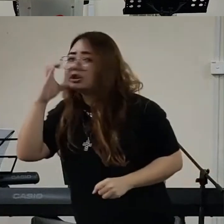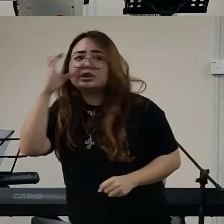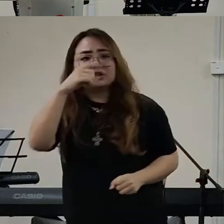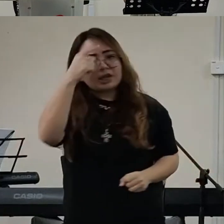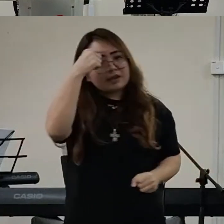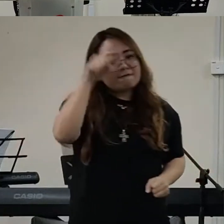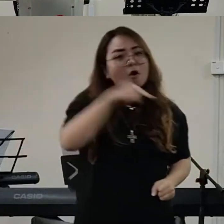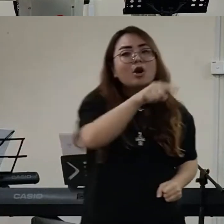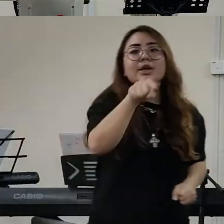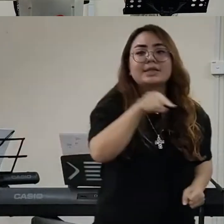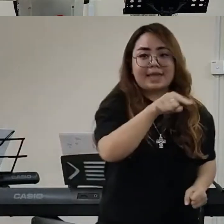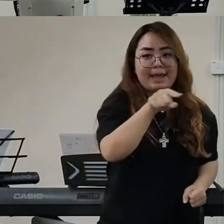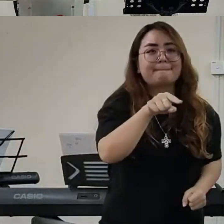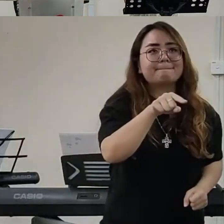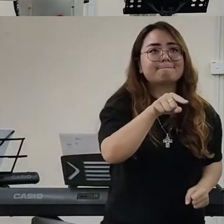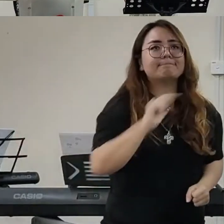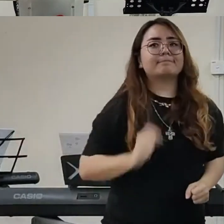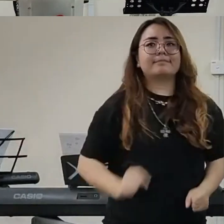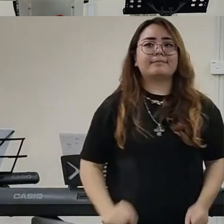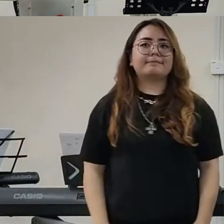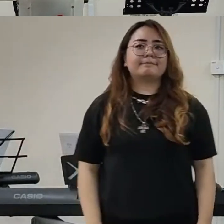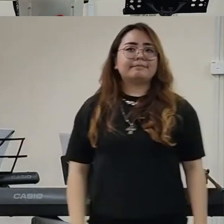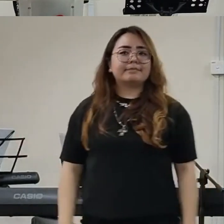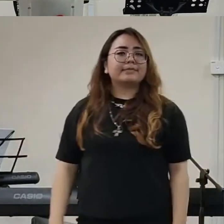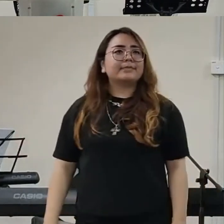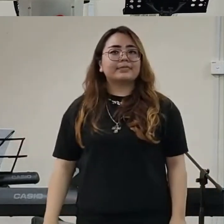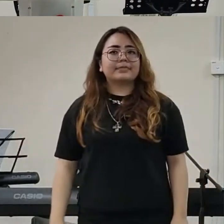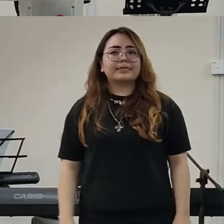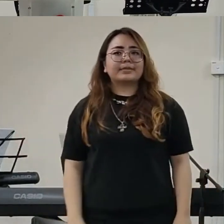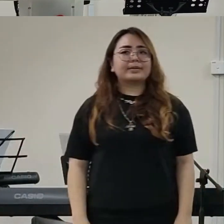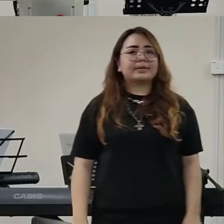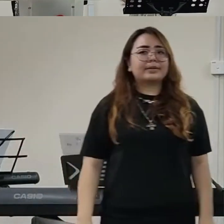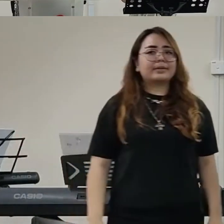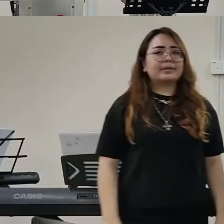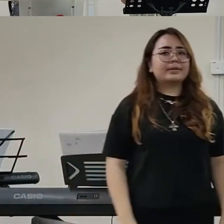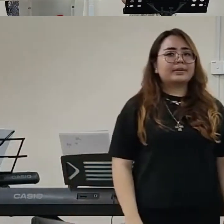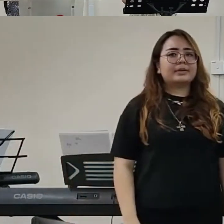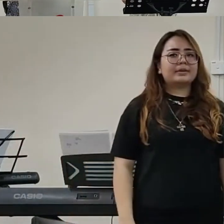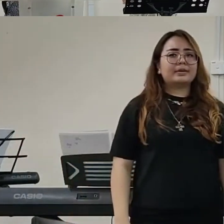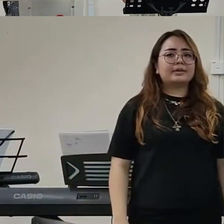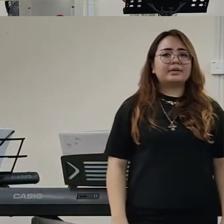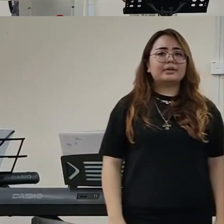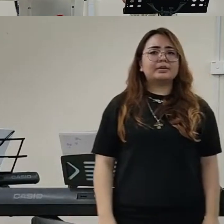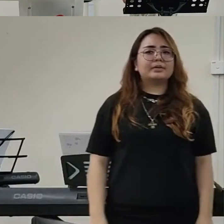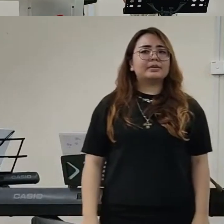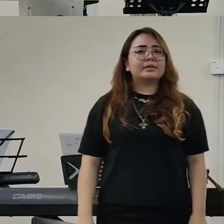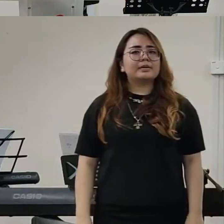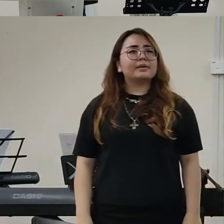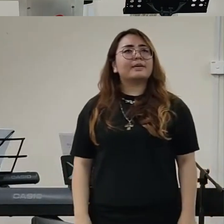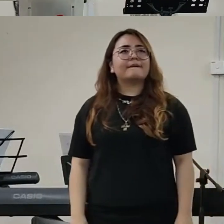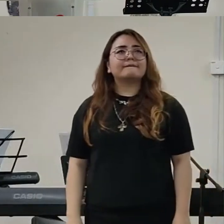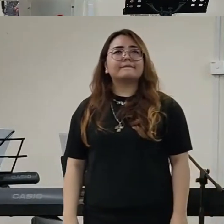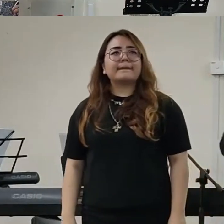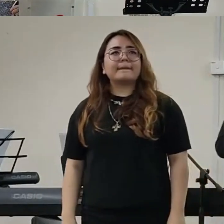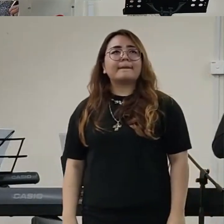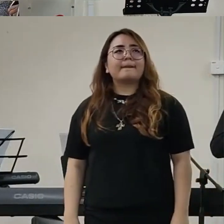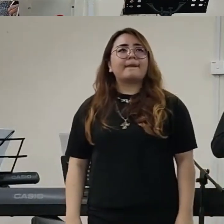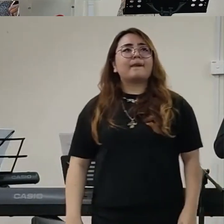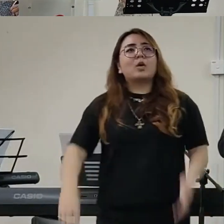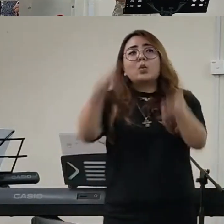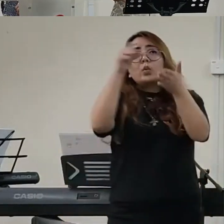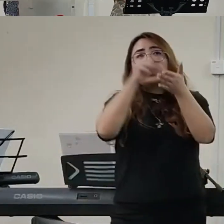和各高岗上流离，他们分散在全地上，没有人去寻，也没有人去找。 Verse